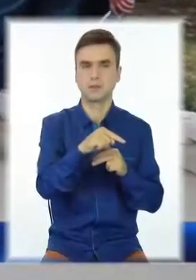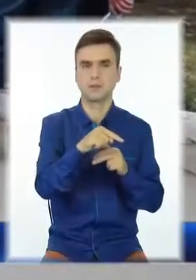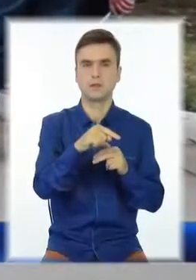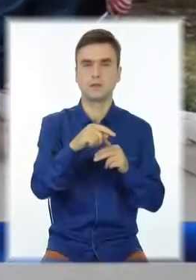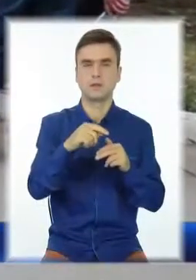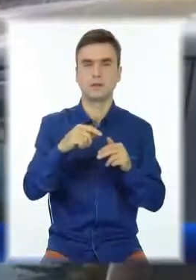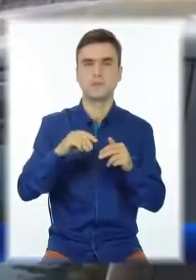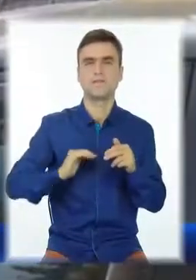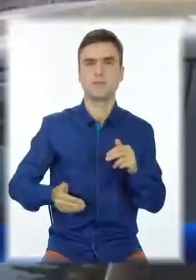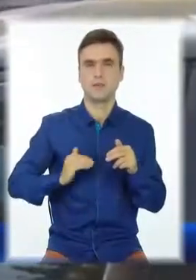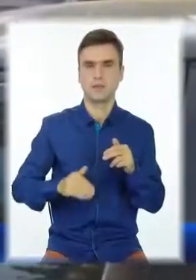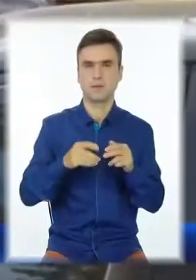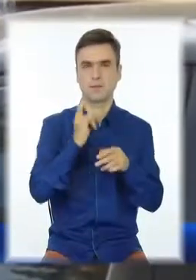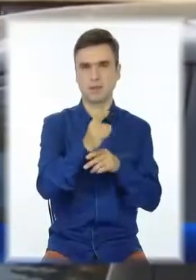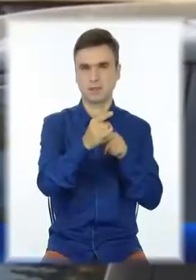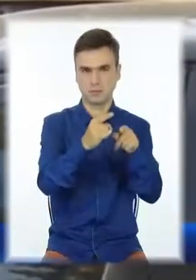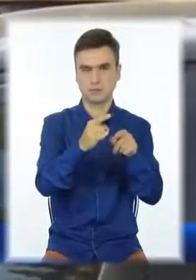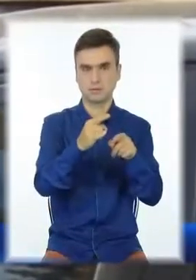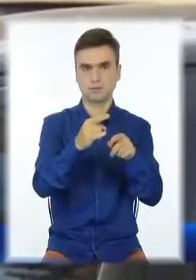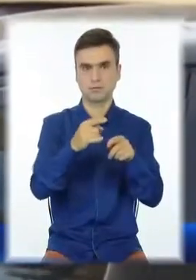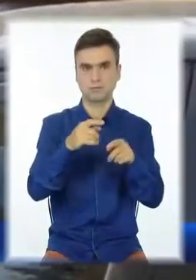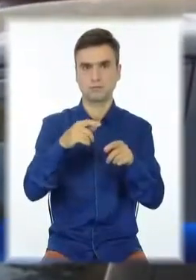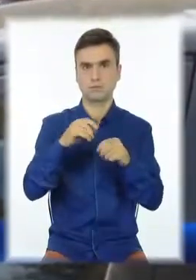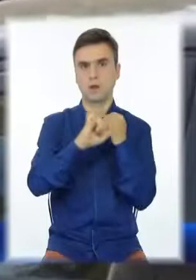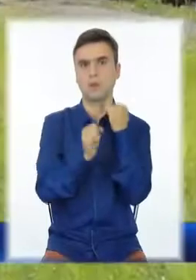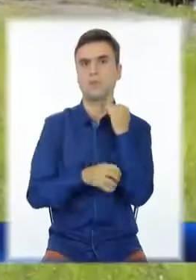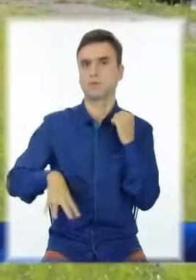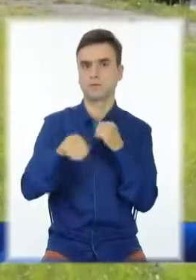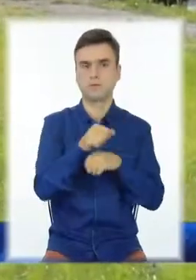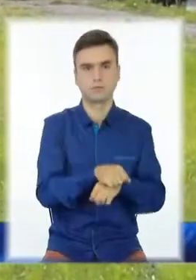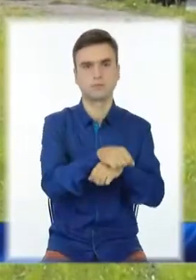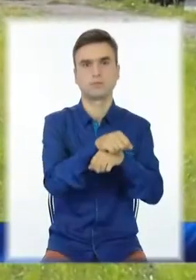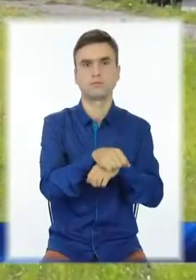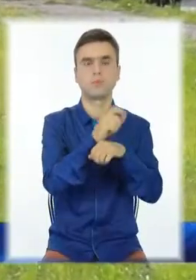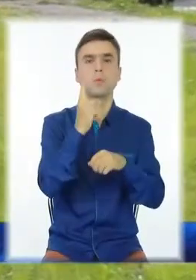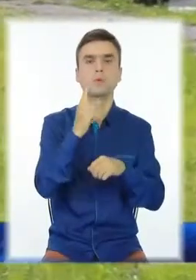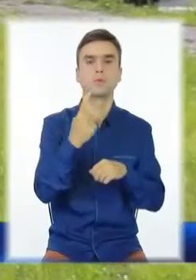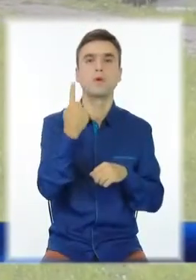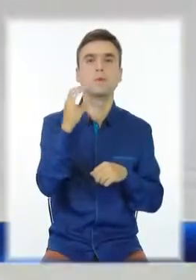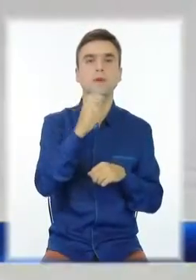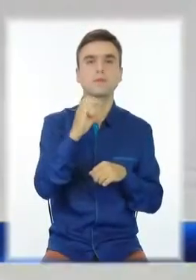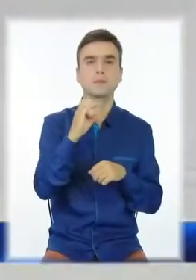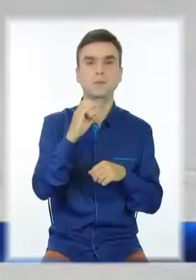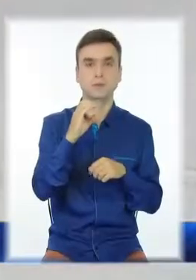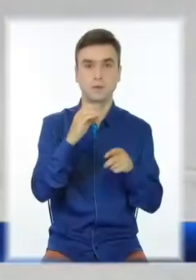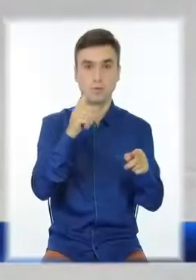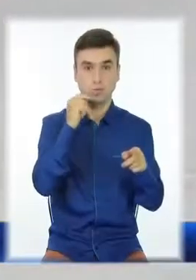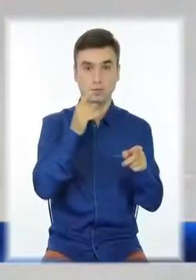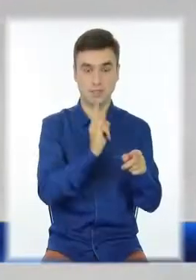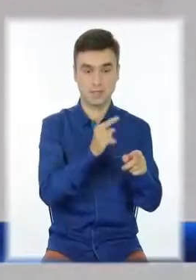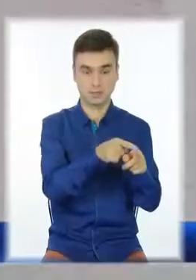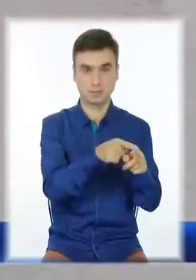одного з міських супермаркетів. Перевізники кажуть, що в день 1 вересня озброєні люди в масках напали на